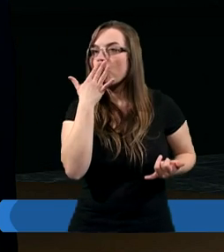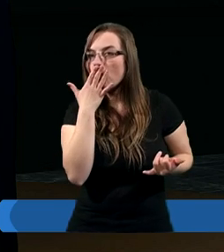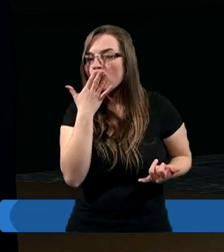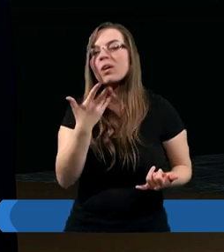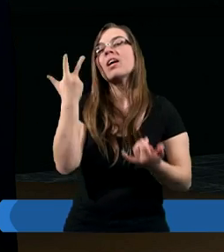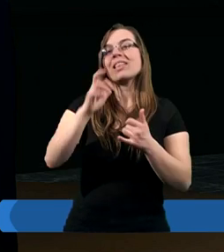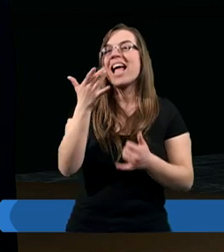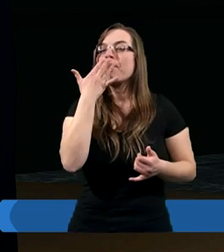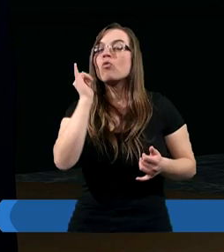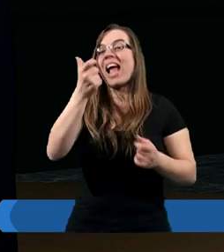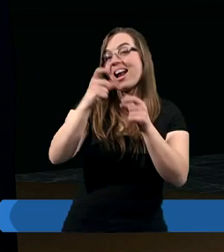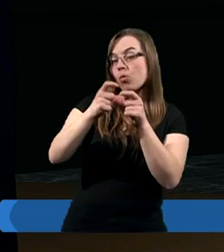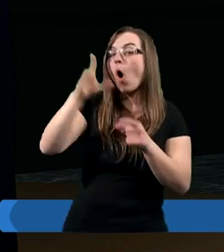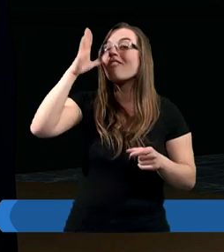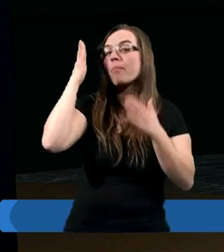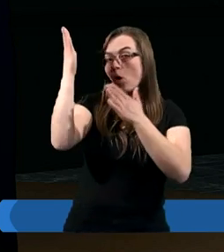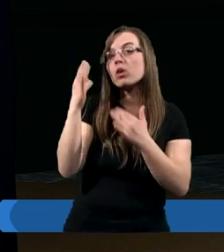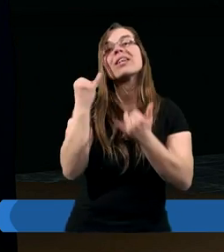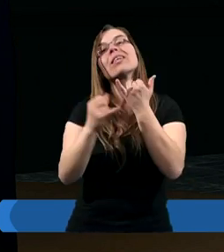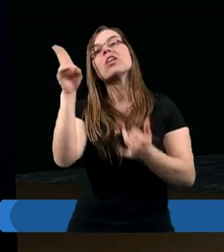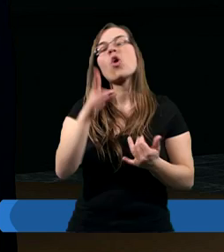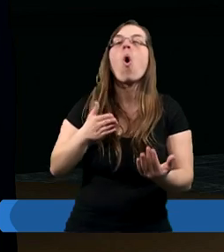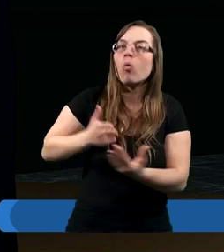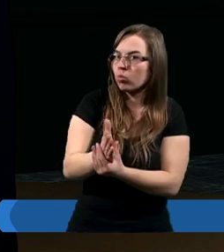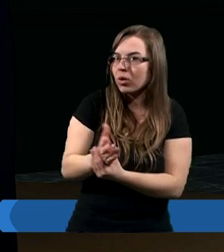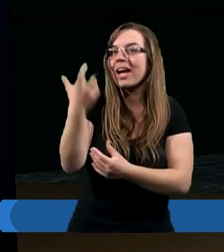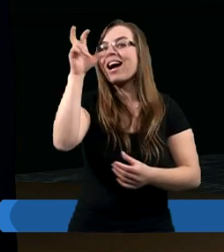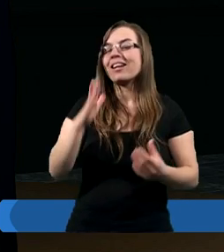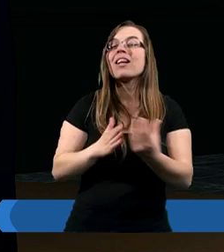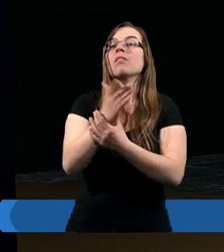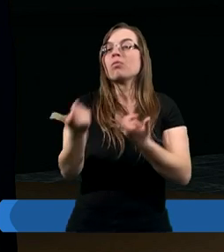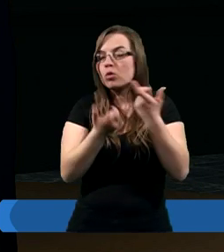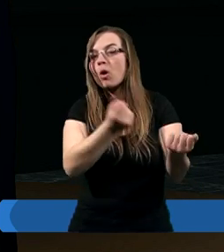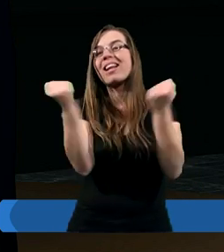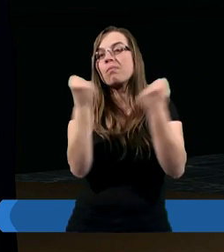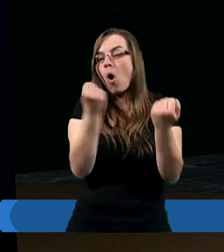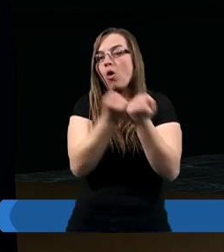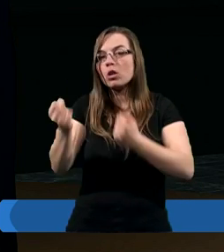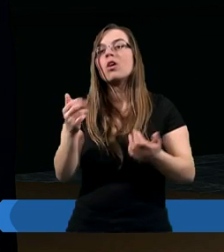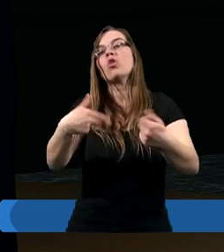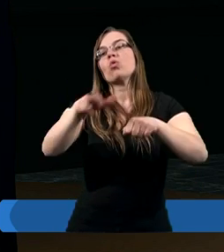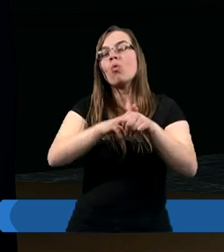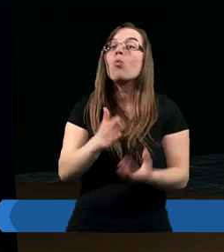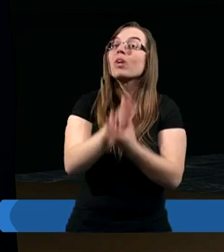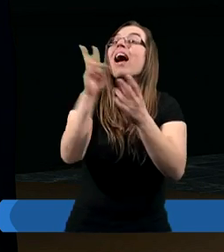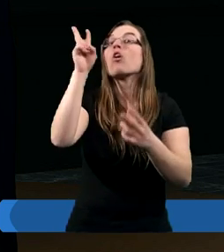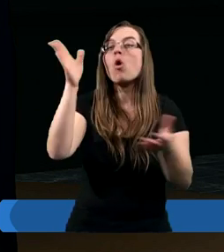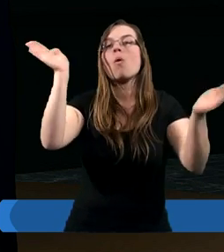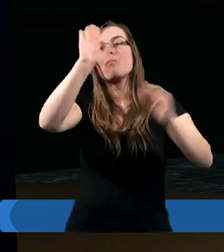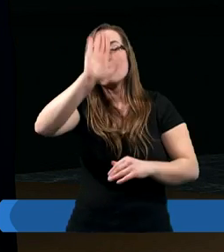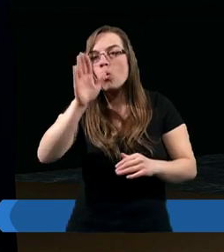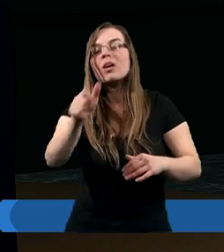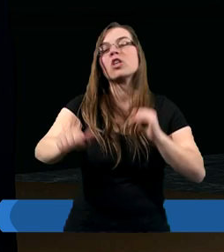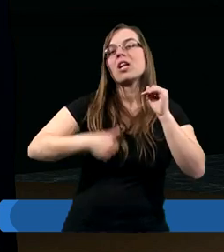mówi, niech mówi jak Słowo Boże. Jeśli kto usługuje, niech czyni to z mocą, której udziela Bóg, aby